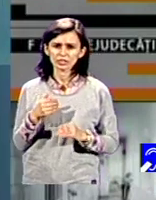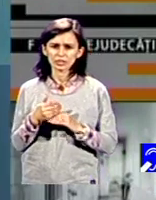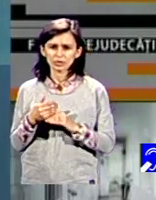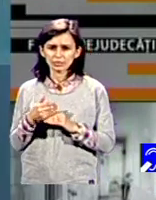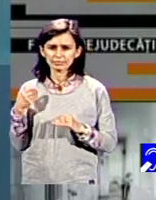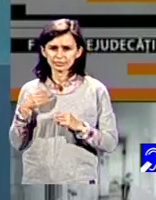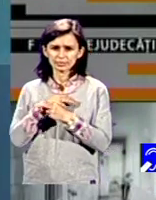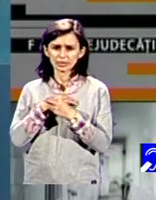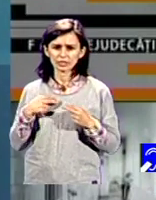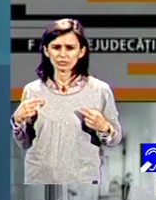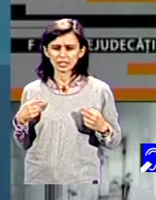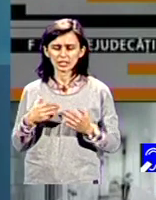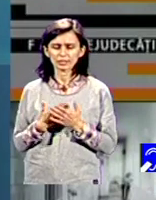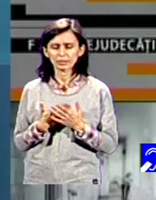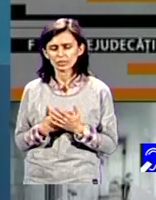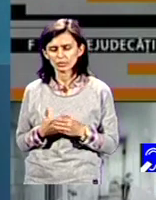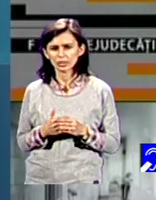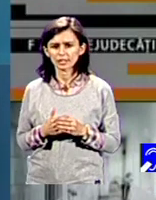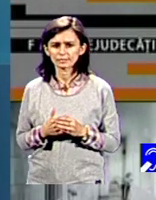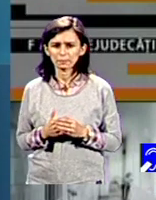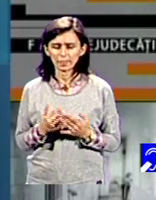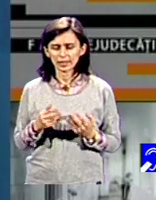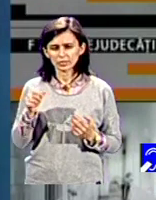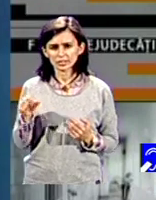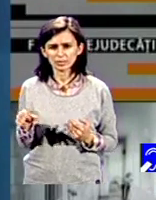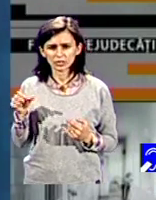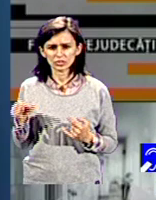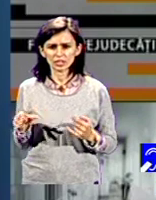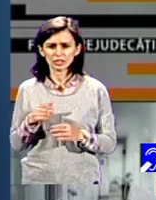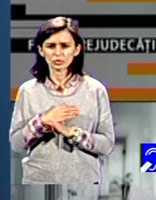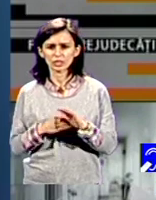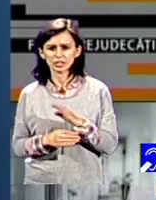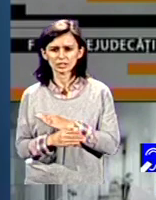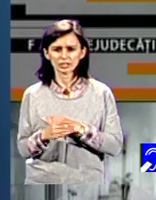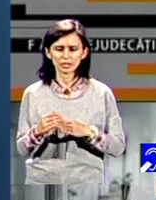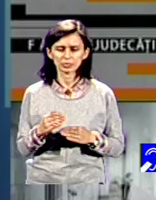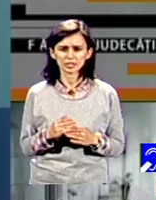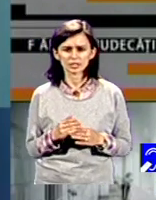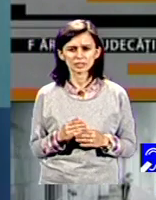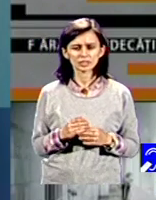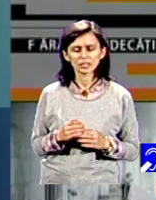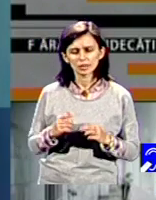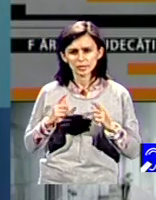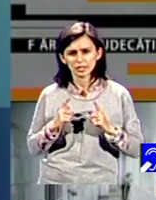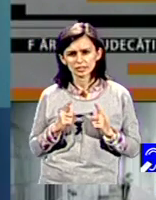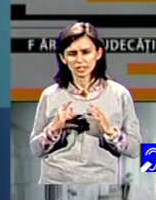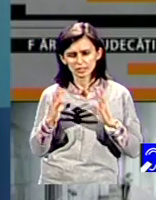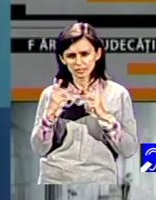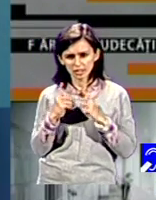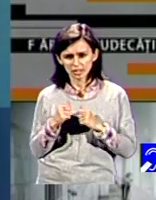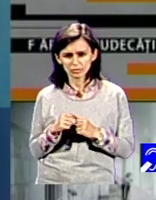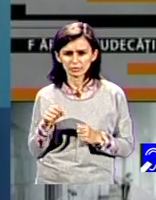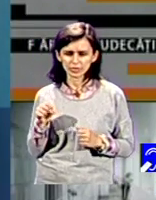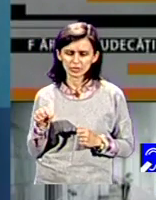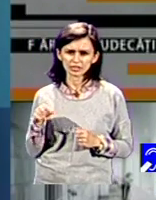urmă cu câte persoane cu dizabilități am stat la masă cu un creion cu o foaie de hârtie în mână Să calculăm nu uite astea și